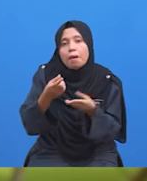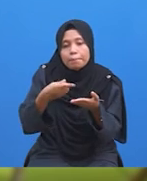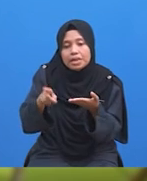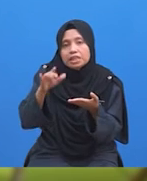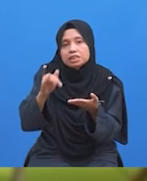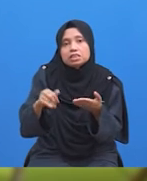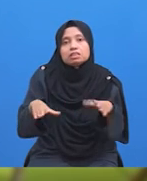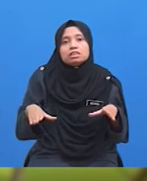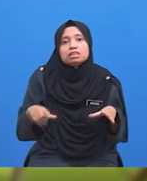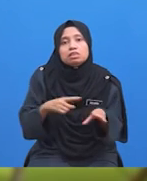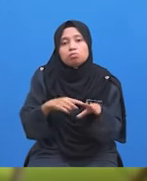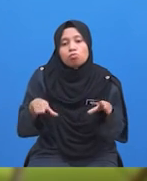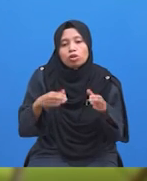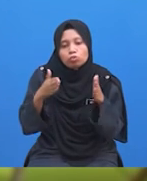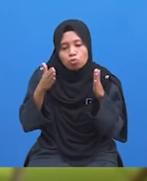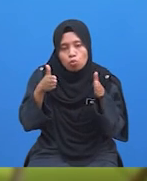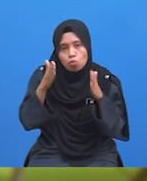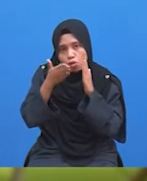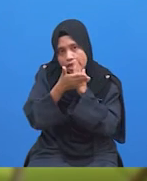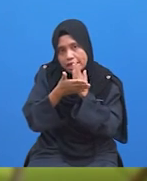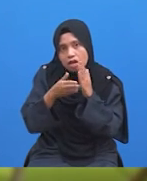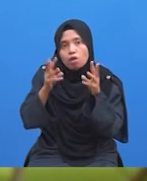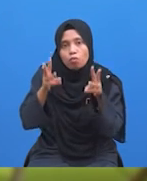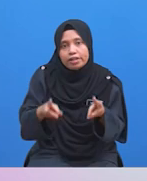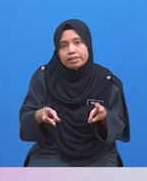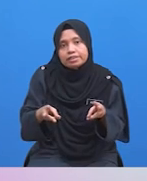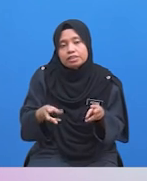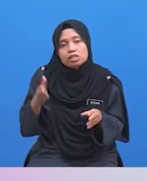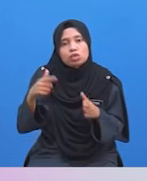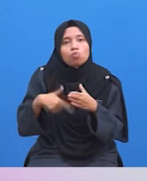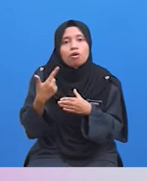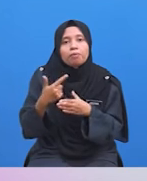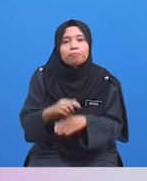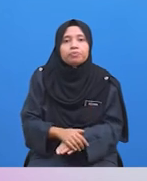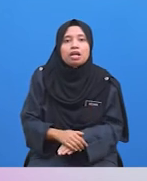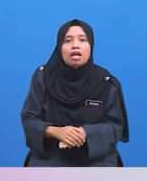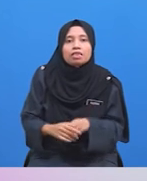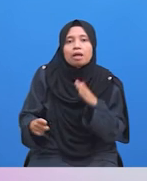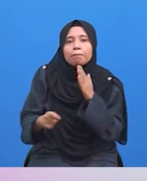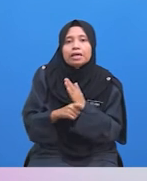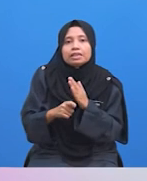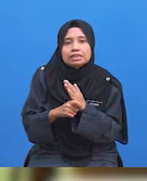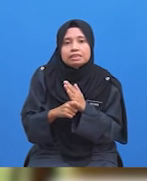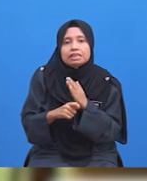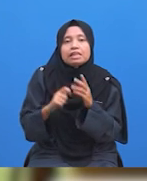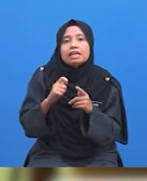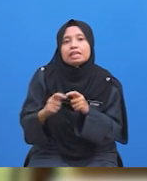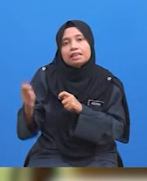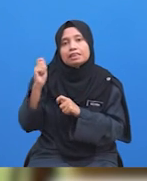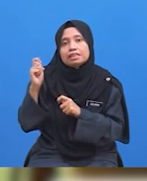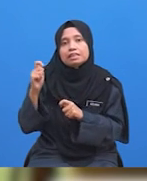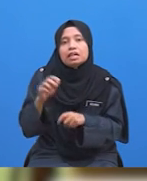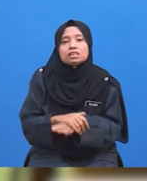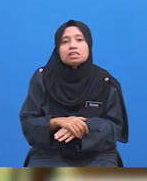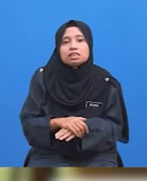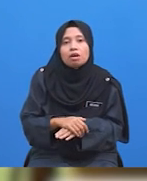dilakukan oleh warga asing ketiga dapat meningkatkan tenaga kepakaran kemasukan